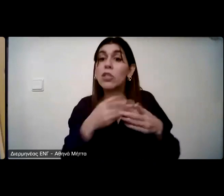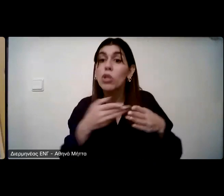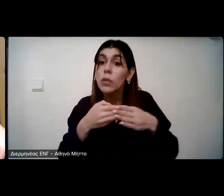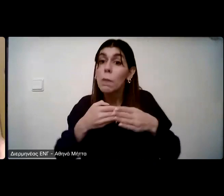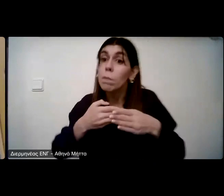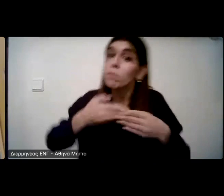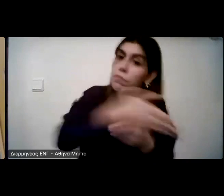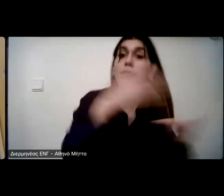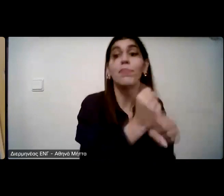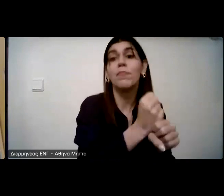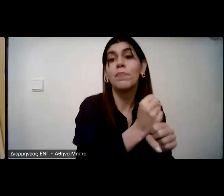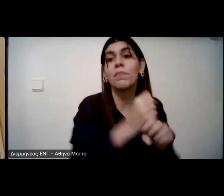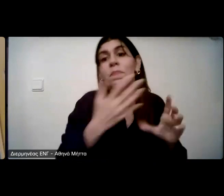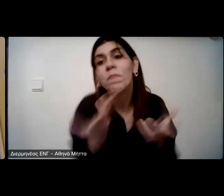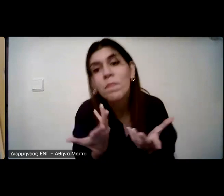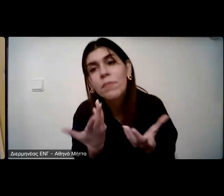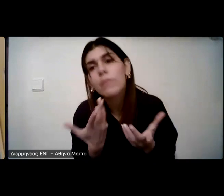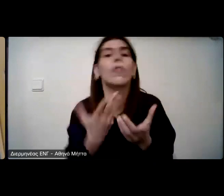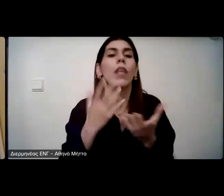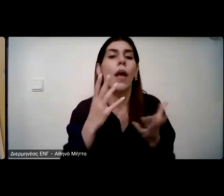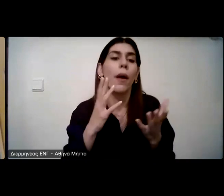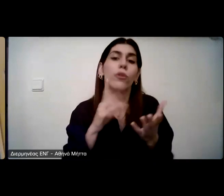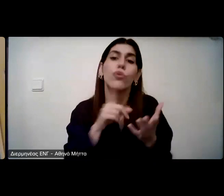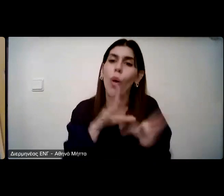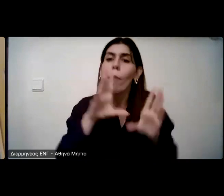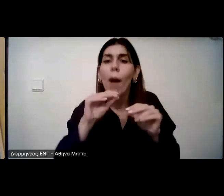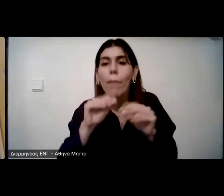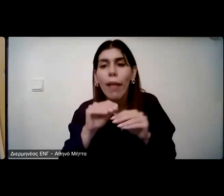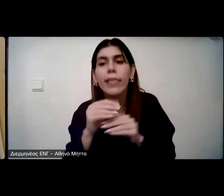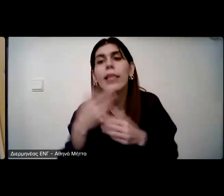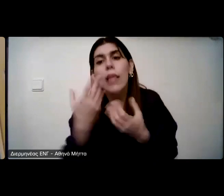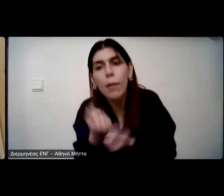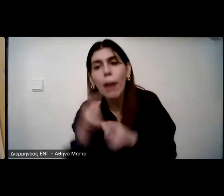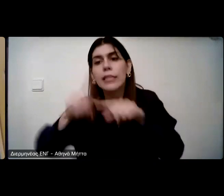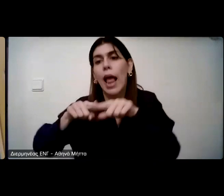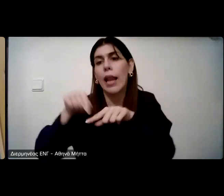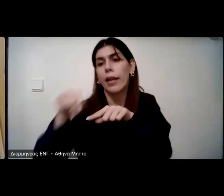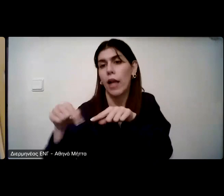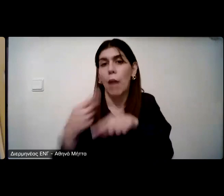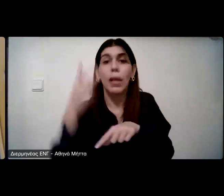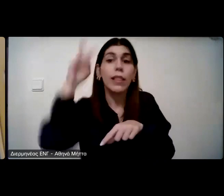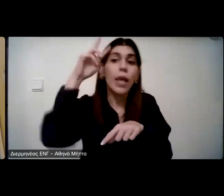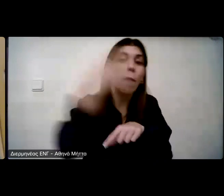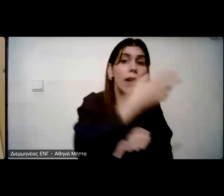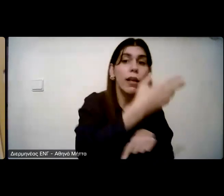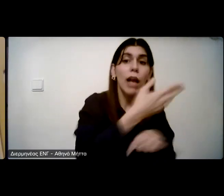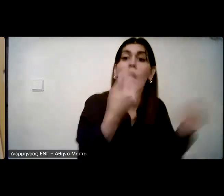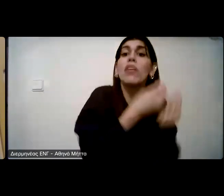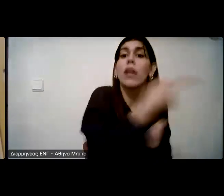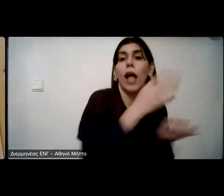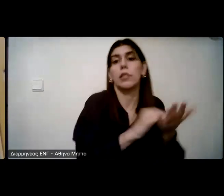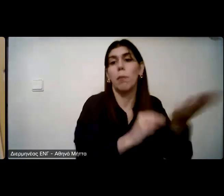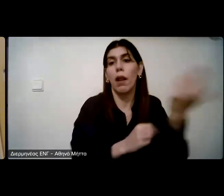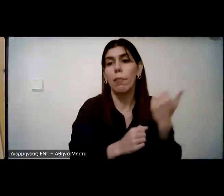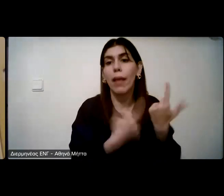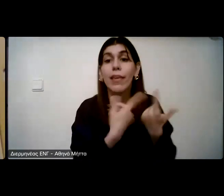ελληνική γλώσσα, ακόμη περισσότερο από ό,τι είναι στη γερμανική. Δηλαδή, λύσεις που έχουν προταθεί για τα γερμανικά δεν λειτουργούν στα ελληνικά. Πρώτο είναι